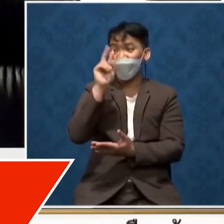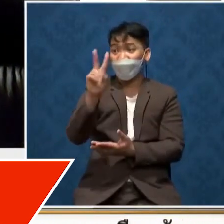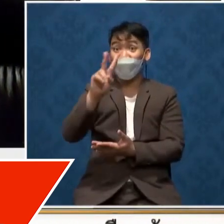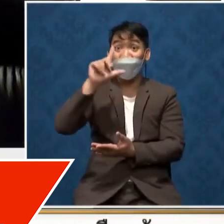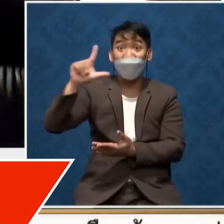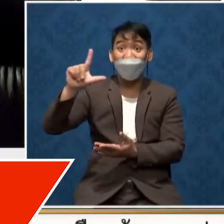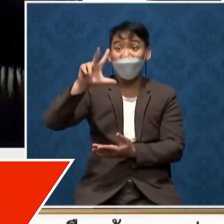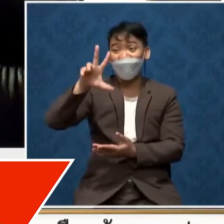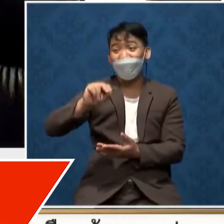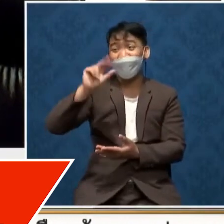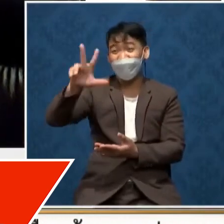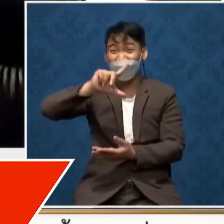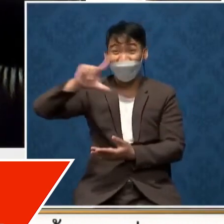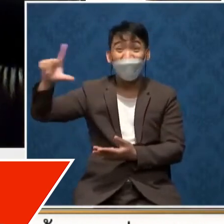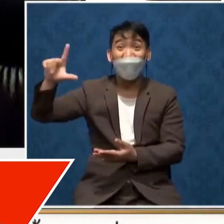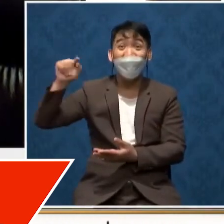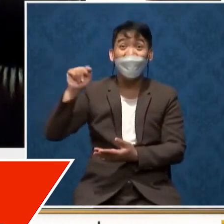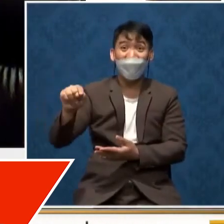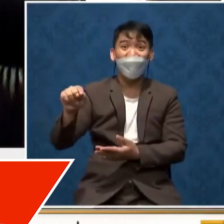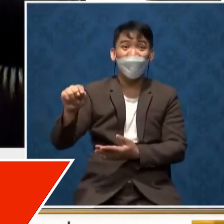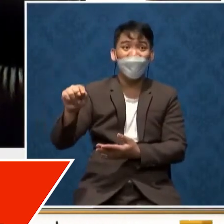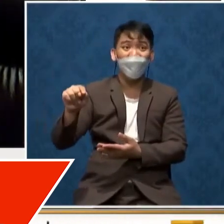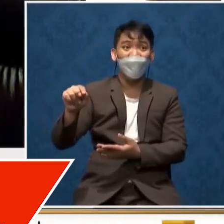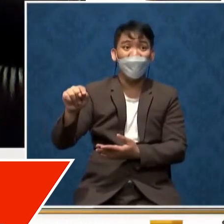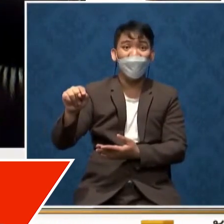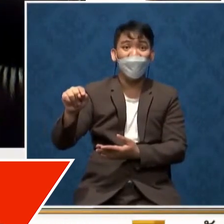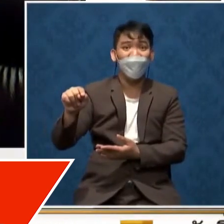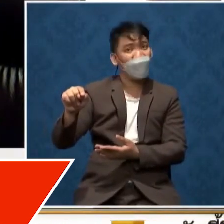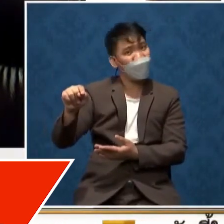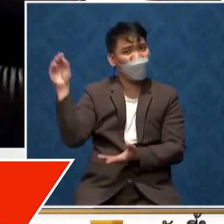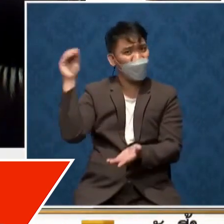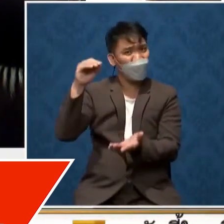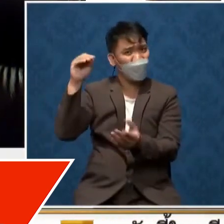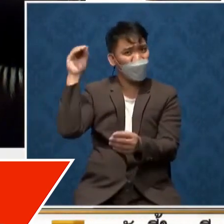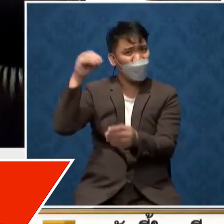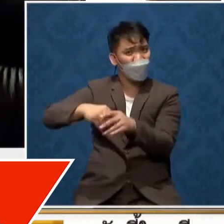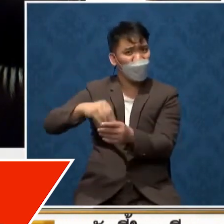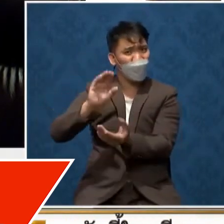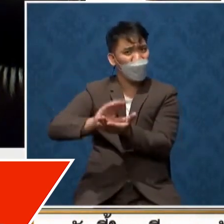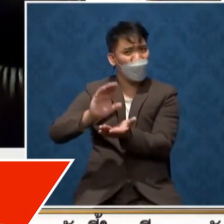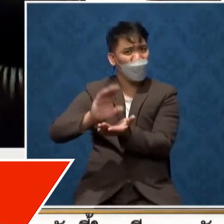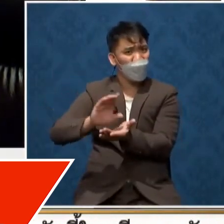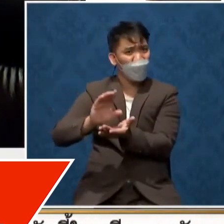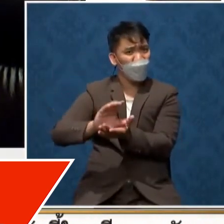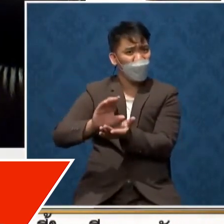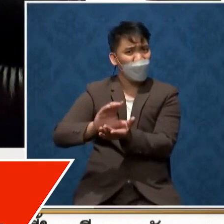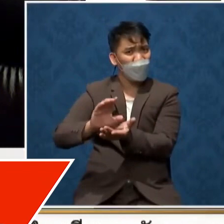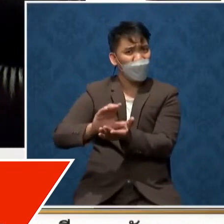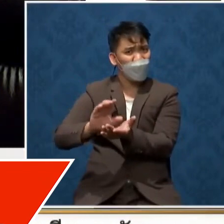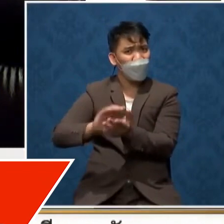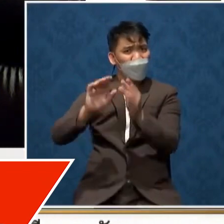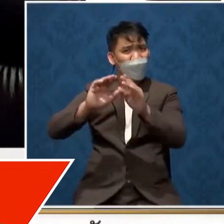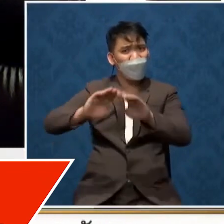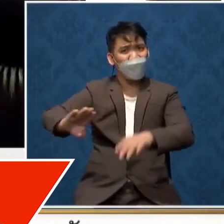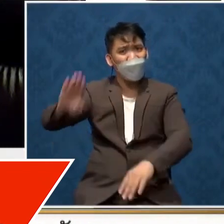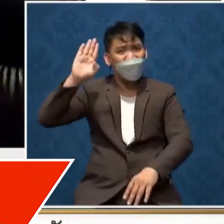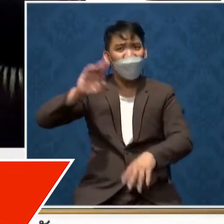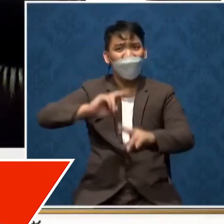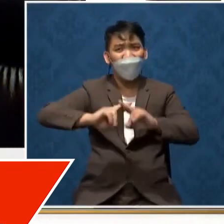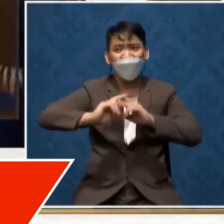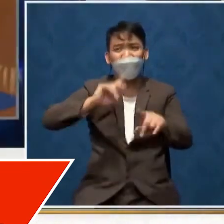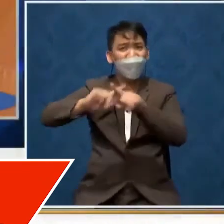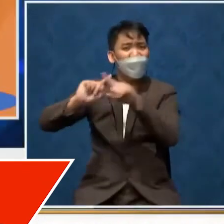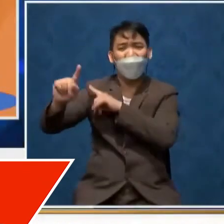ล้านโผล่เข้าไปได้ไงในงบดุลของหน่วยองค์กรตามรัฐธรรมนูญนั่นคืออีกประเด็น